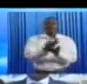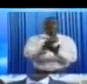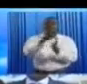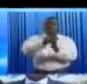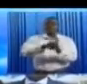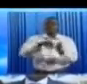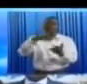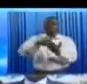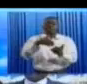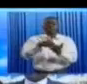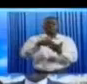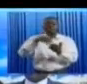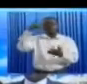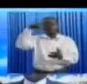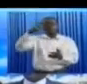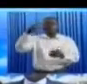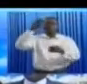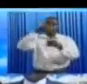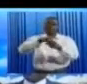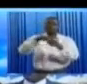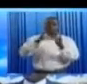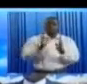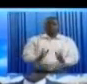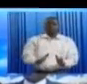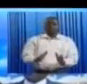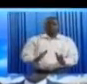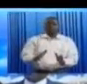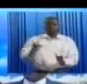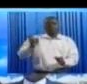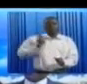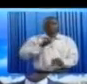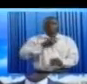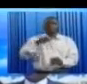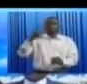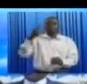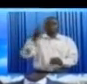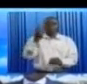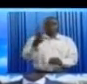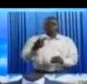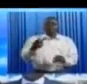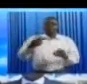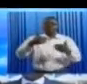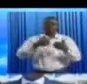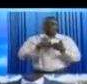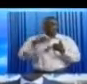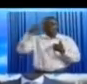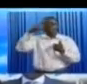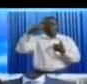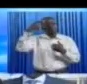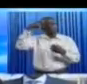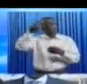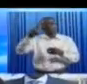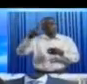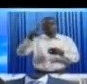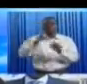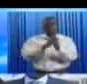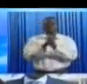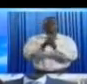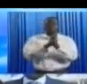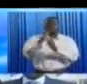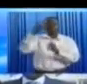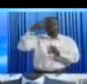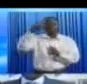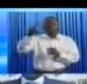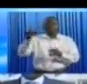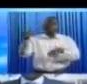groupements des planteurs. Nous sommes intéressés à continuer ces opérations. Nous sommes aussi très